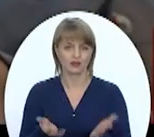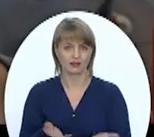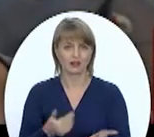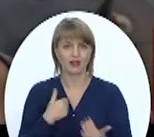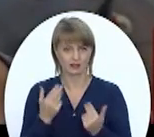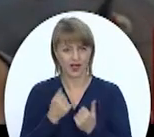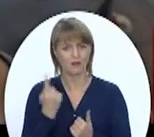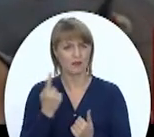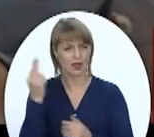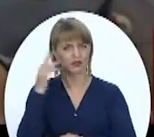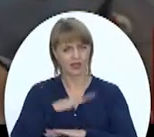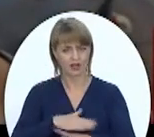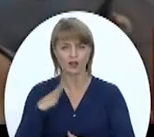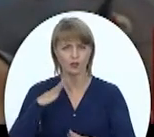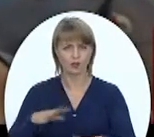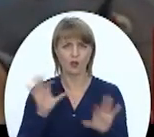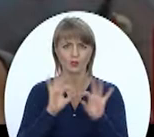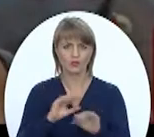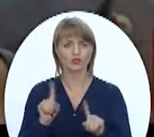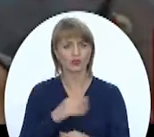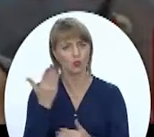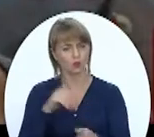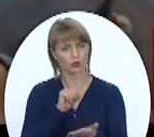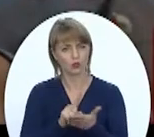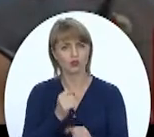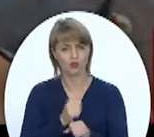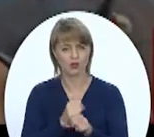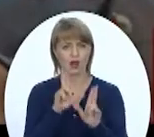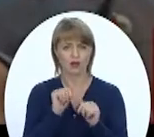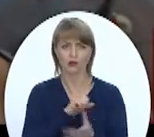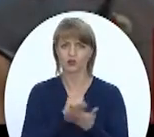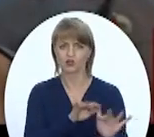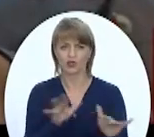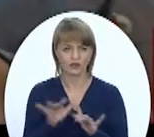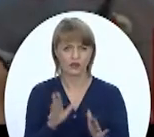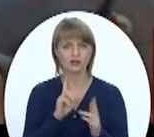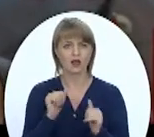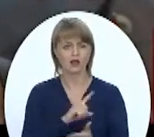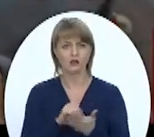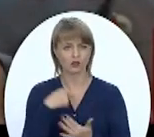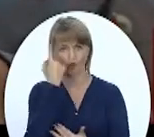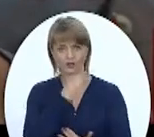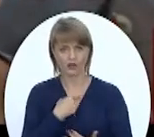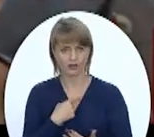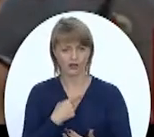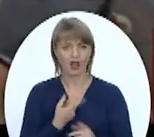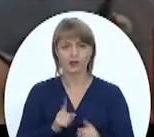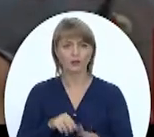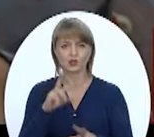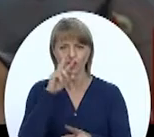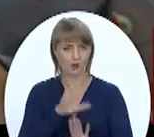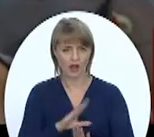пришлось объяснять, что он должен делать, как он должен передвигаться, как он должен выглядеть. Не потому, что он неправильно выглядит, потому что есть свои